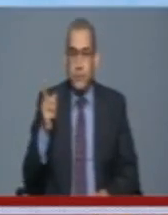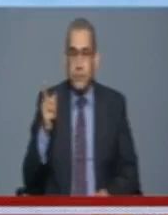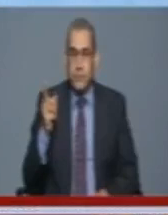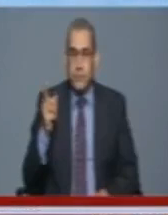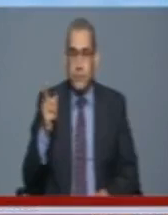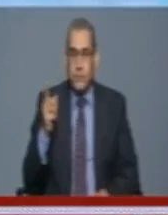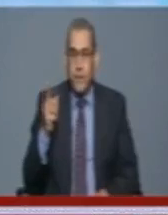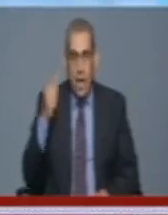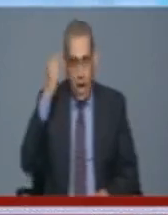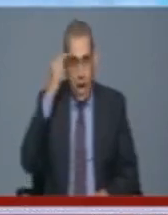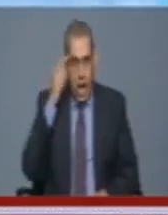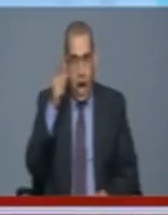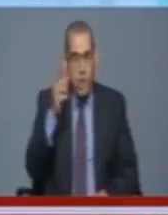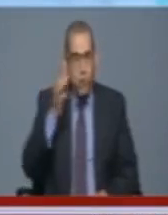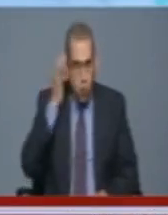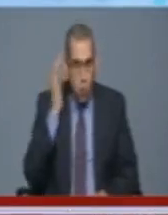يعرف جيداً